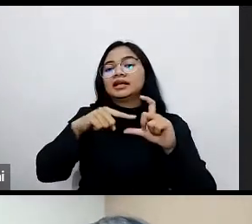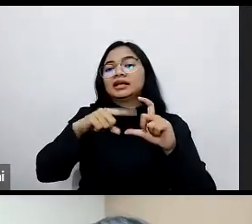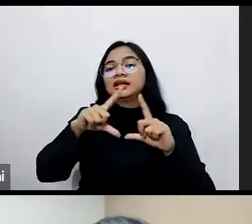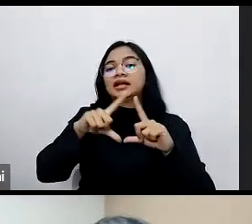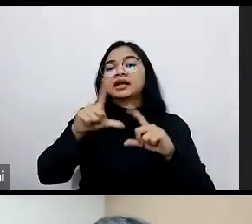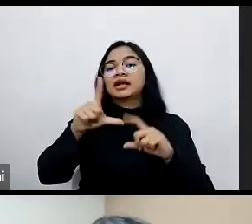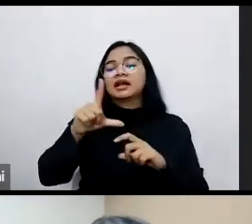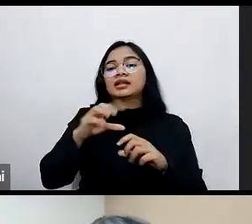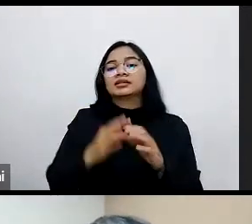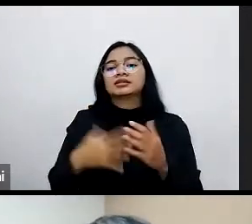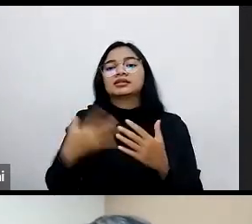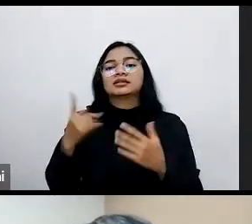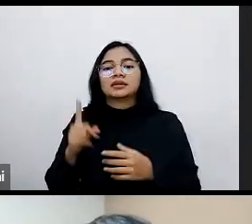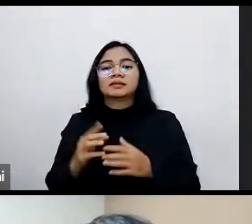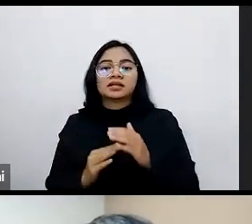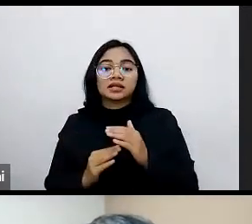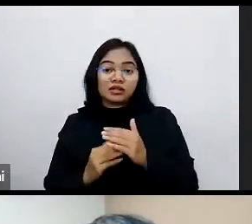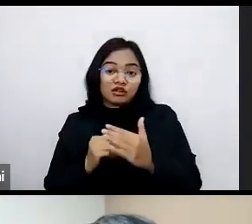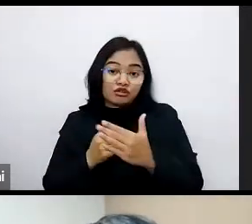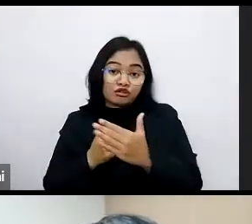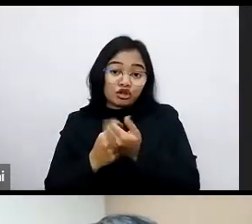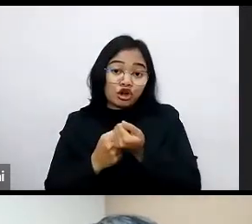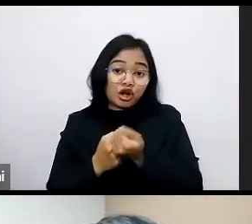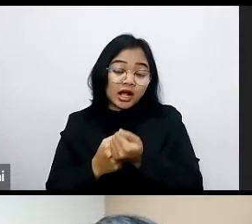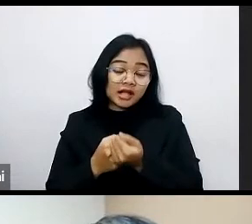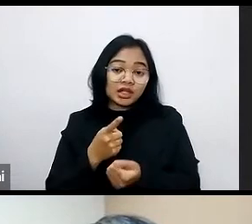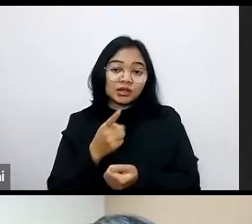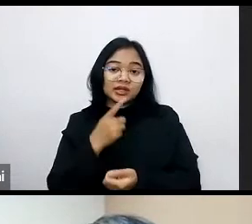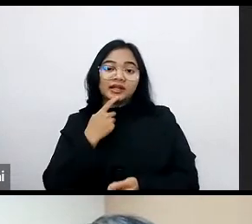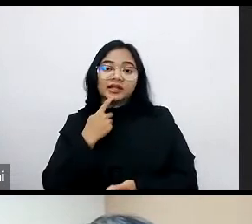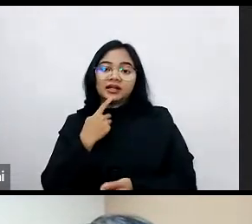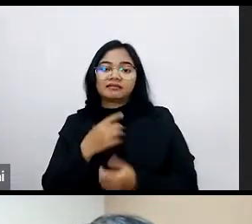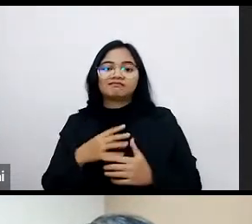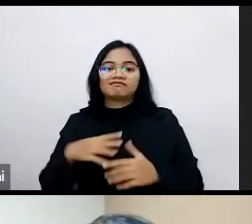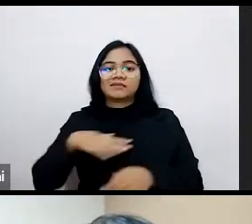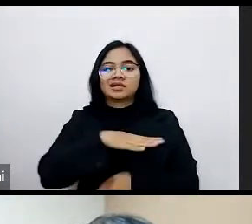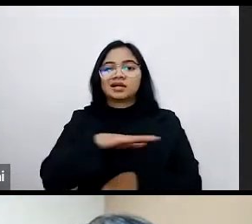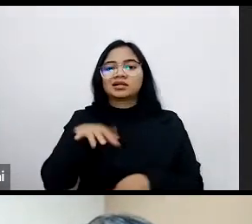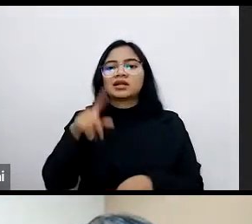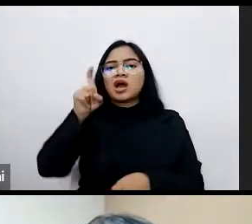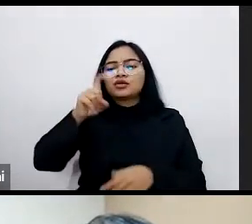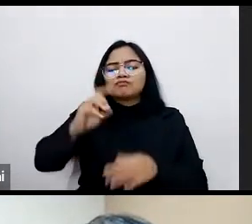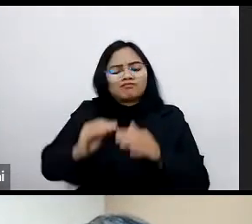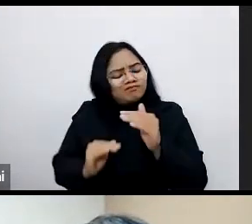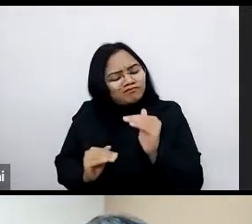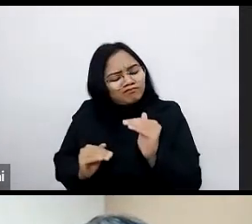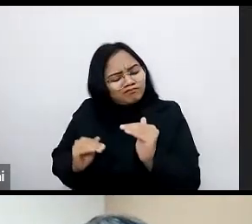adalah ya soal pengabdian masyarakat itu ya. Akademisi itu harus melampaui Menara Gading,